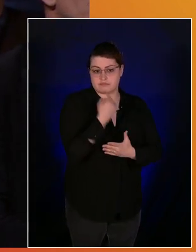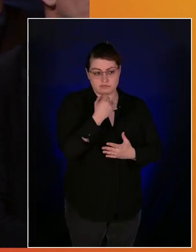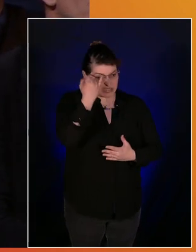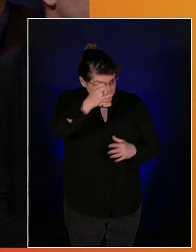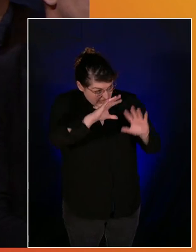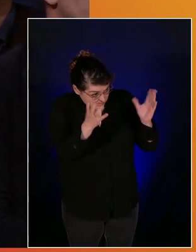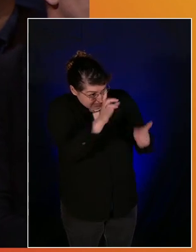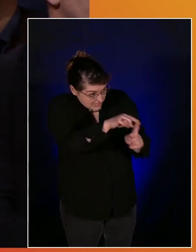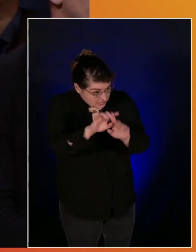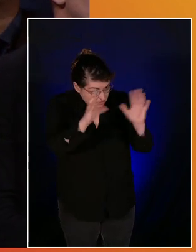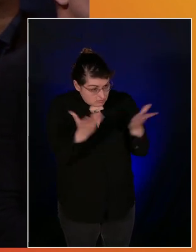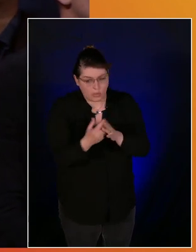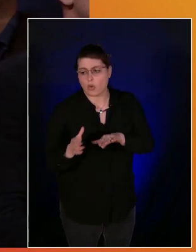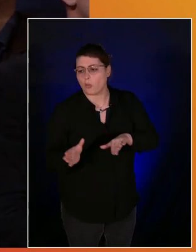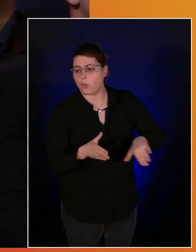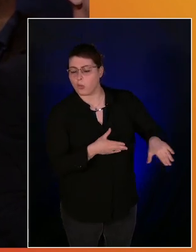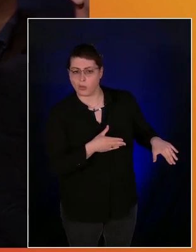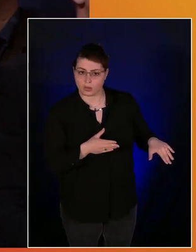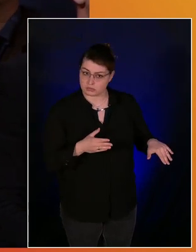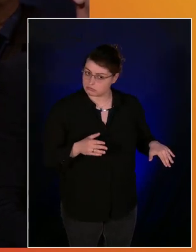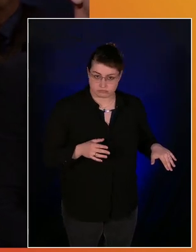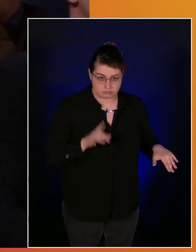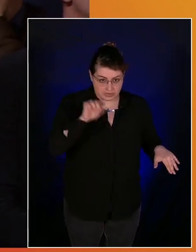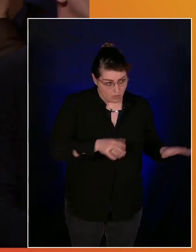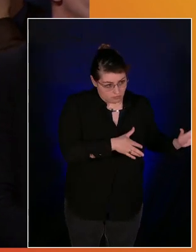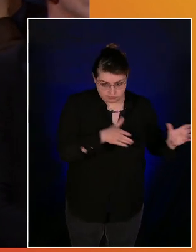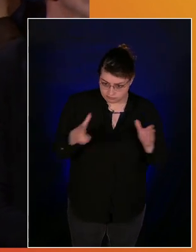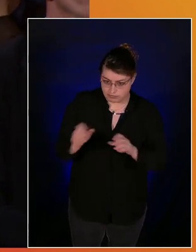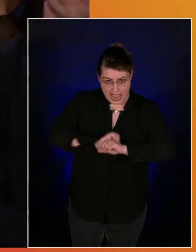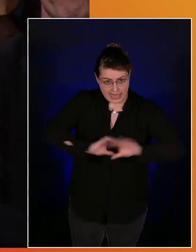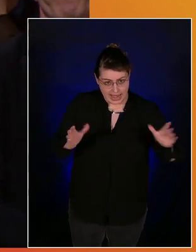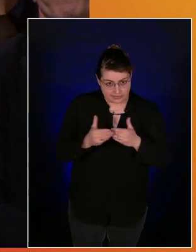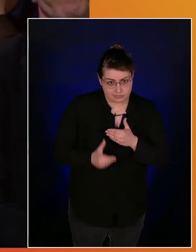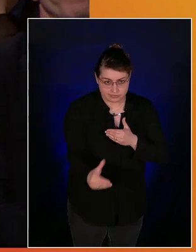pas être des questions secondaires et qu'elles doivent être réglées de façon claire, avec une